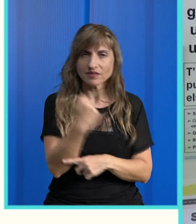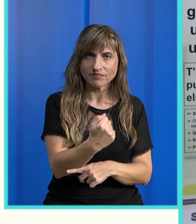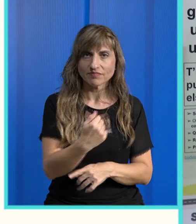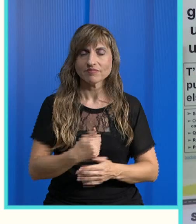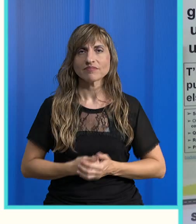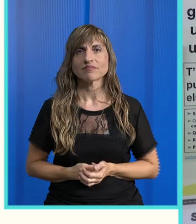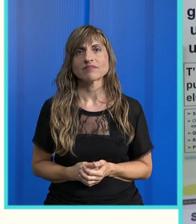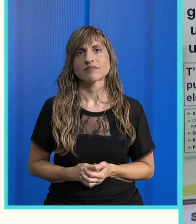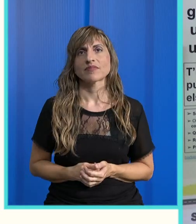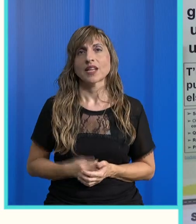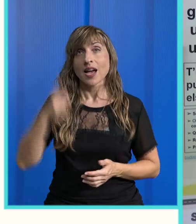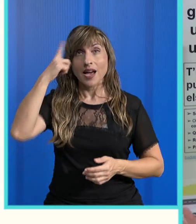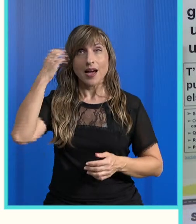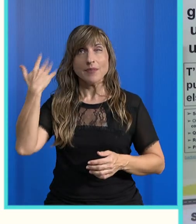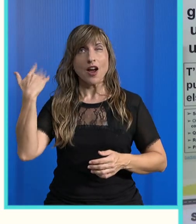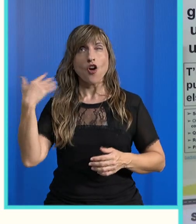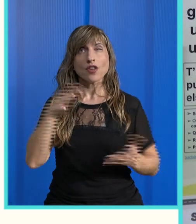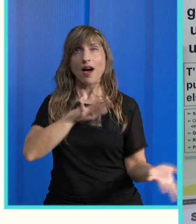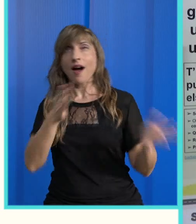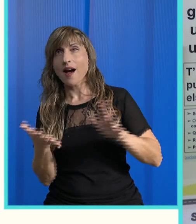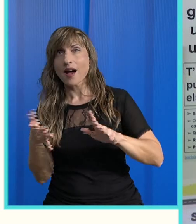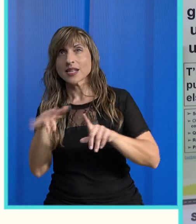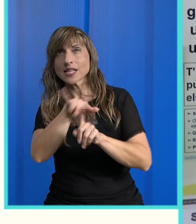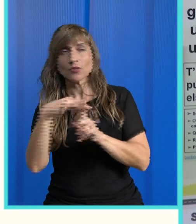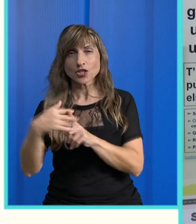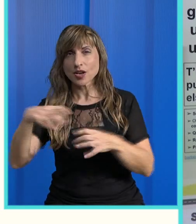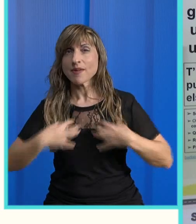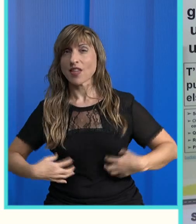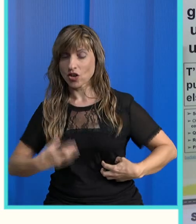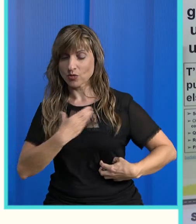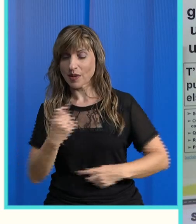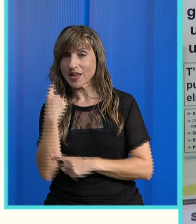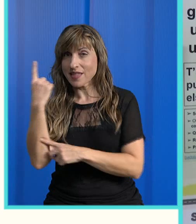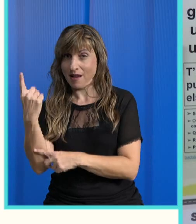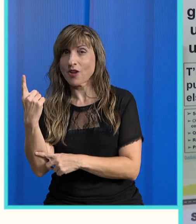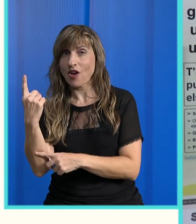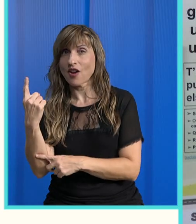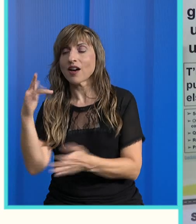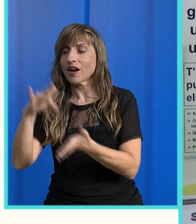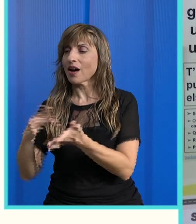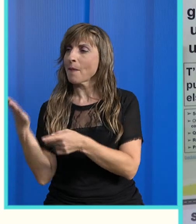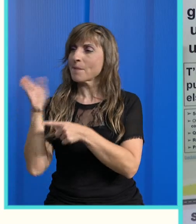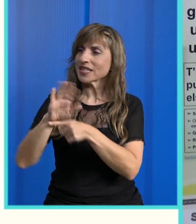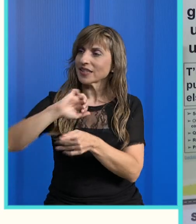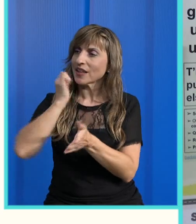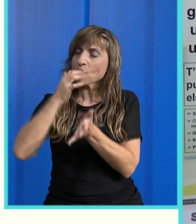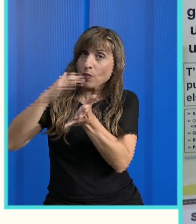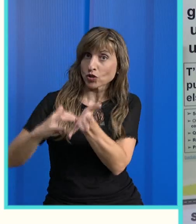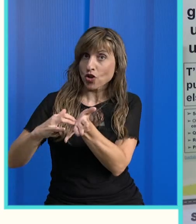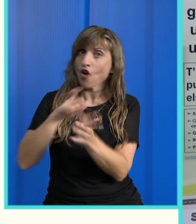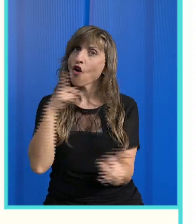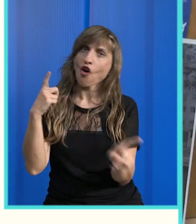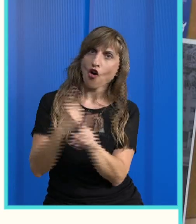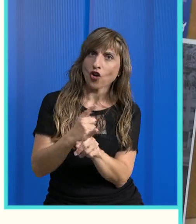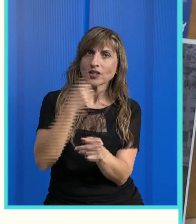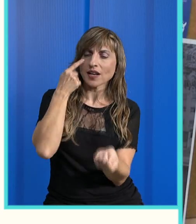Recordo una mica la situació que vam viure ja a Badalona amb l'Ajuntament del Biol on va presentar una moció en contra de la regulació